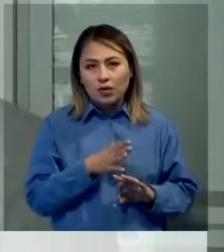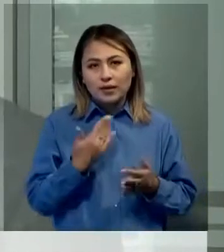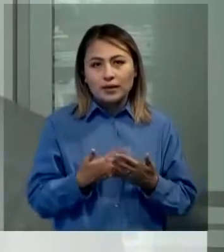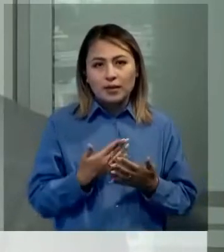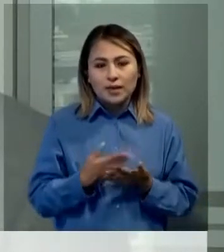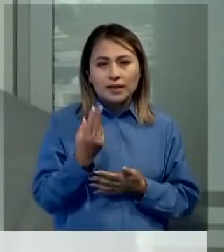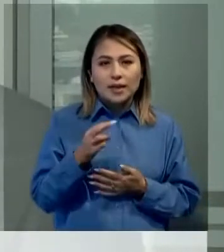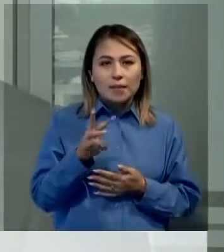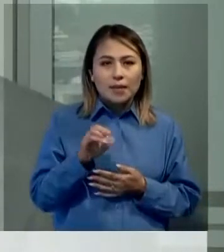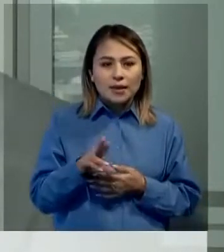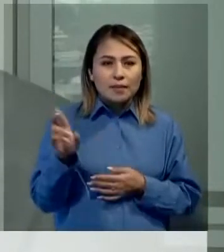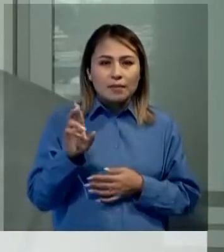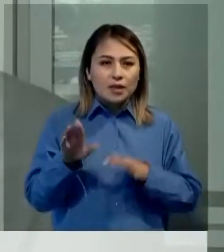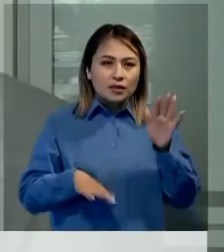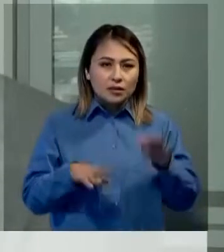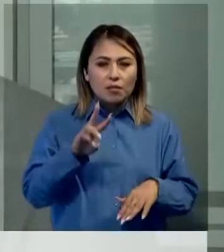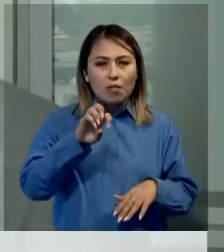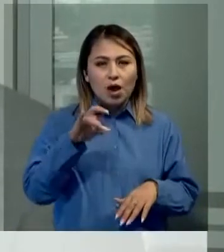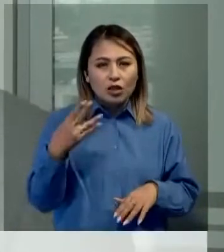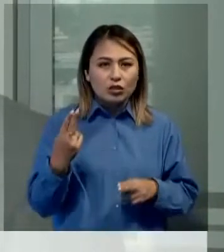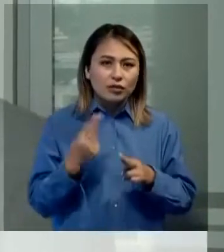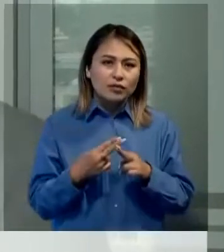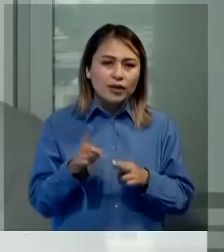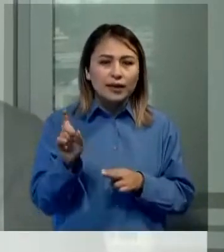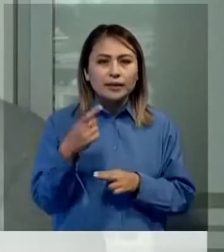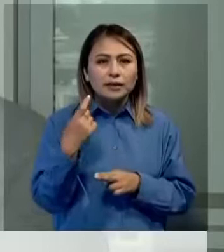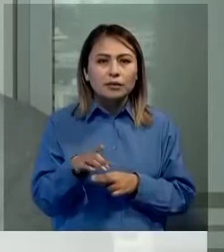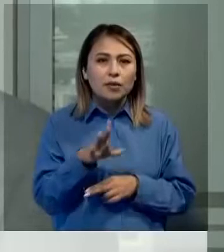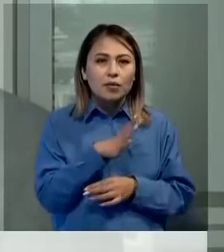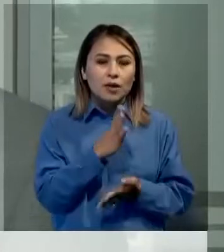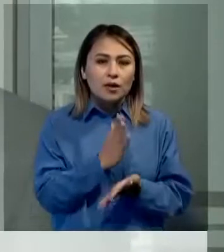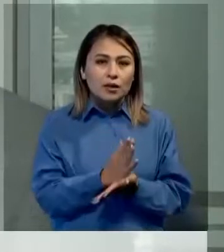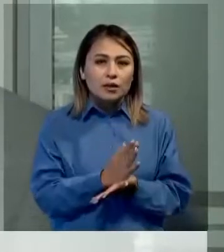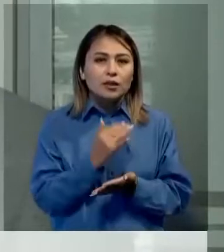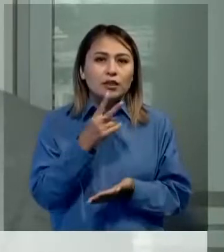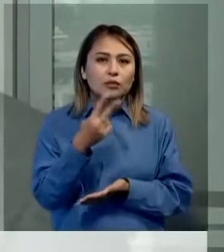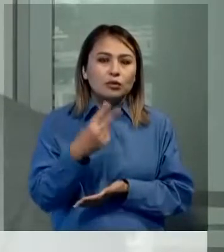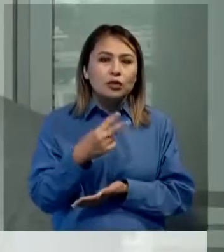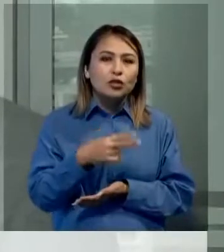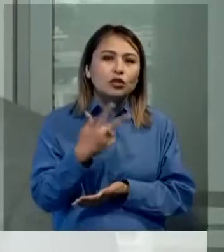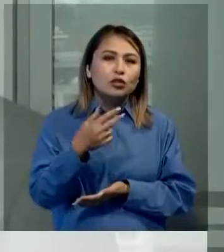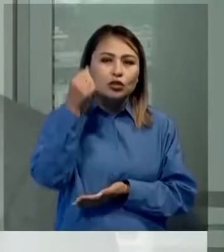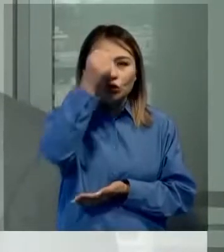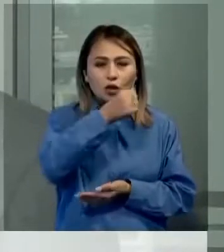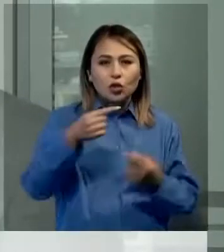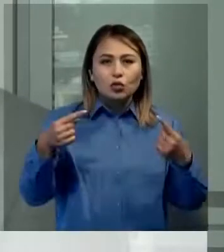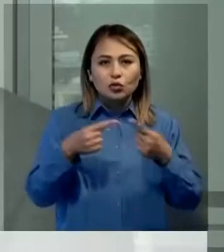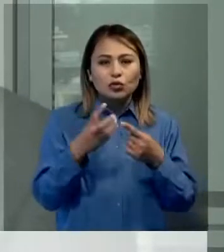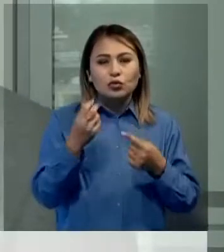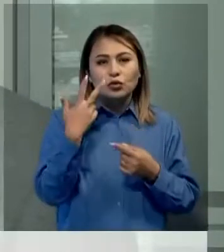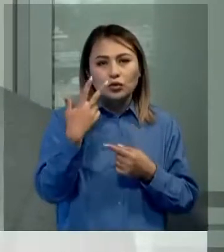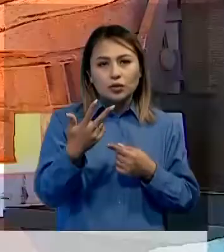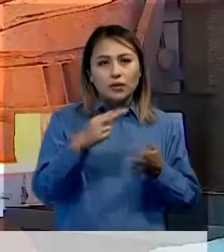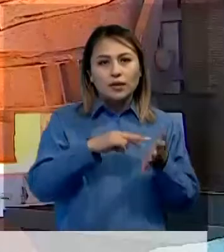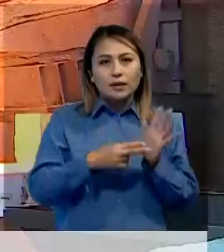мысалы, цемент пен әк, мырыш пен кадмий, мыс пен бағалы металл тәрізді өндірістер бар. 2023 жылы дәл осындай анықтамалықтың тағы үшеуін түзу